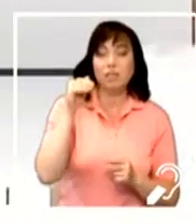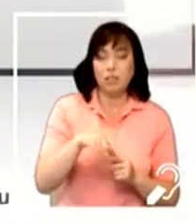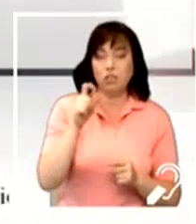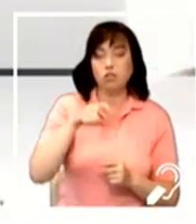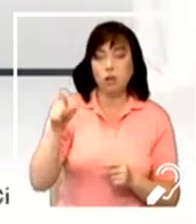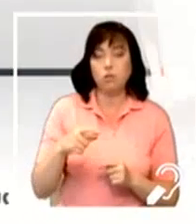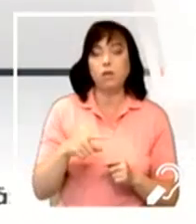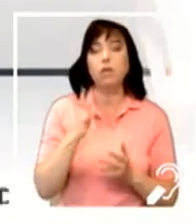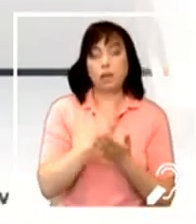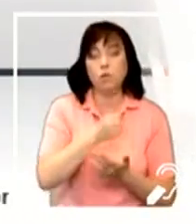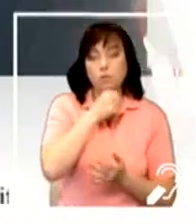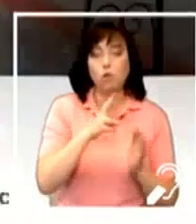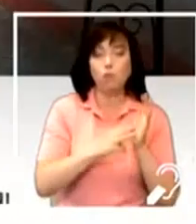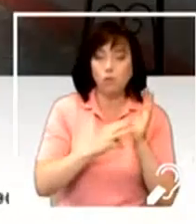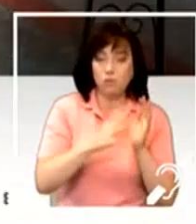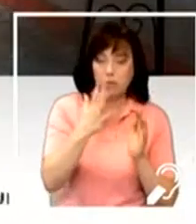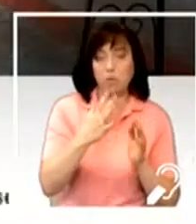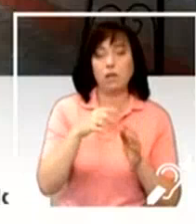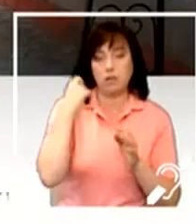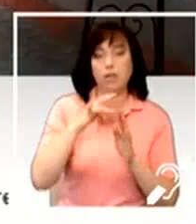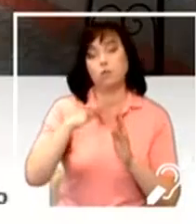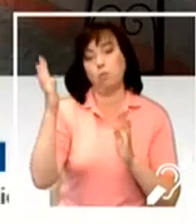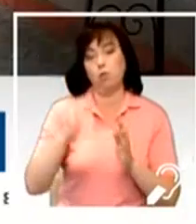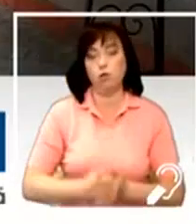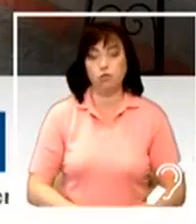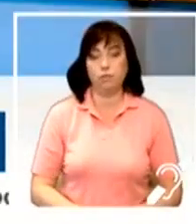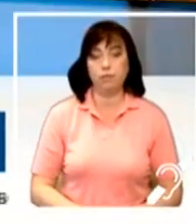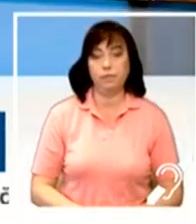de persoane au peste 85 de ani.